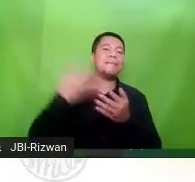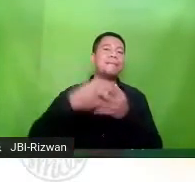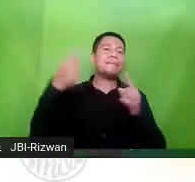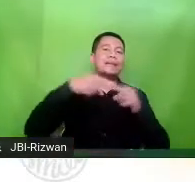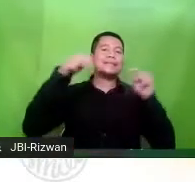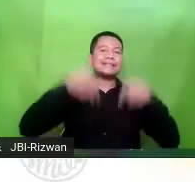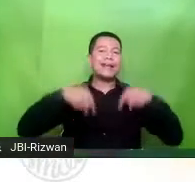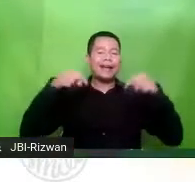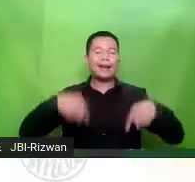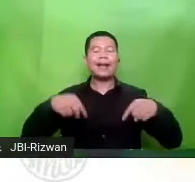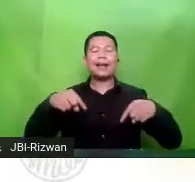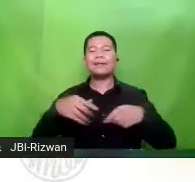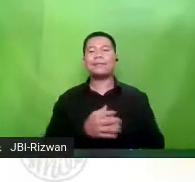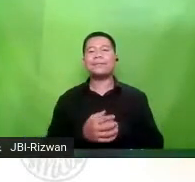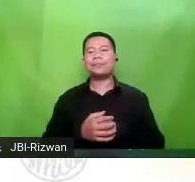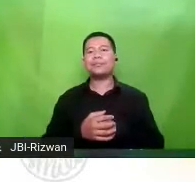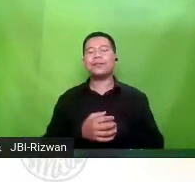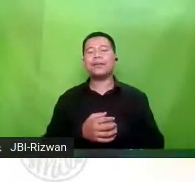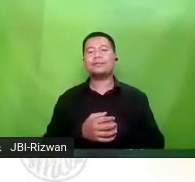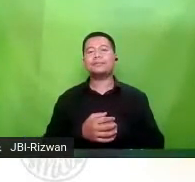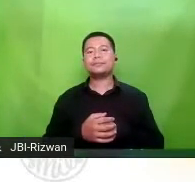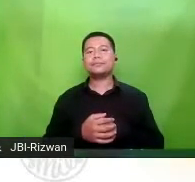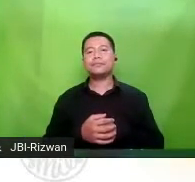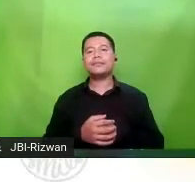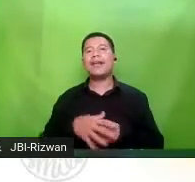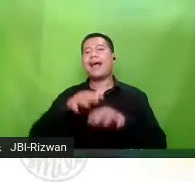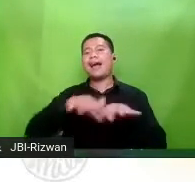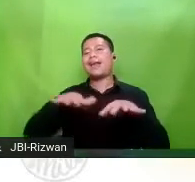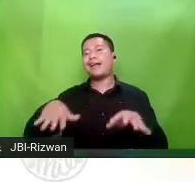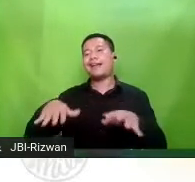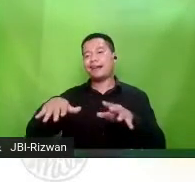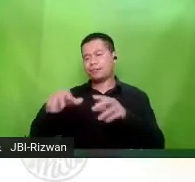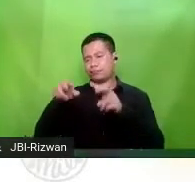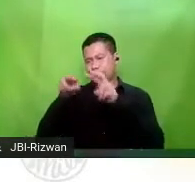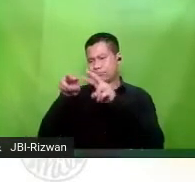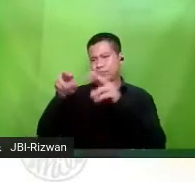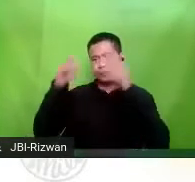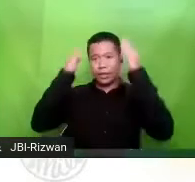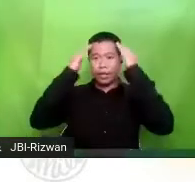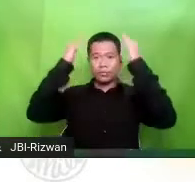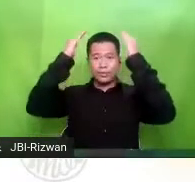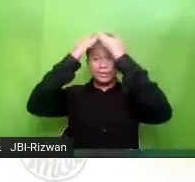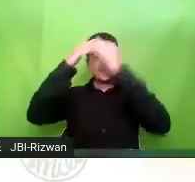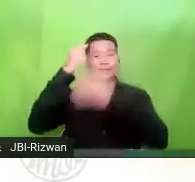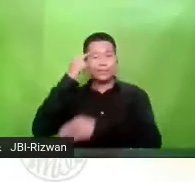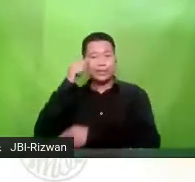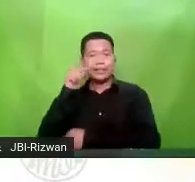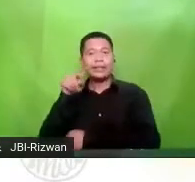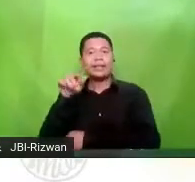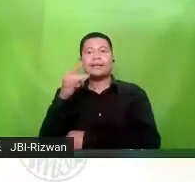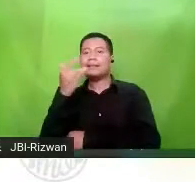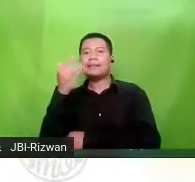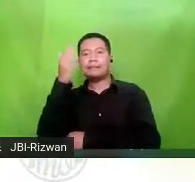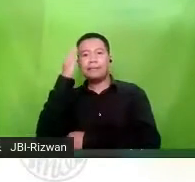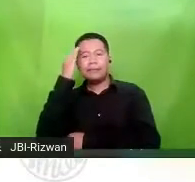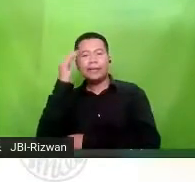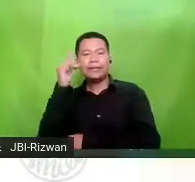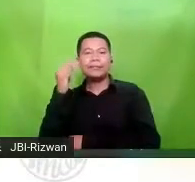kemudian anak-anak yang terdiagnosis autisme ini dianggap anak-anak dengan IQ